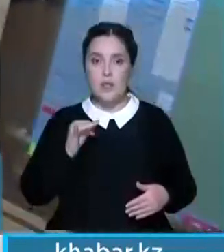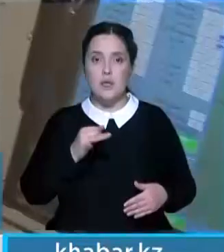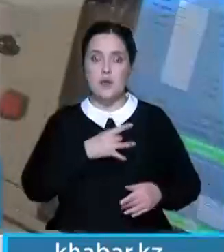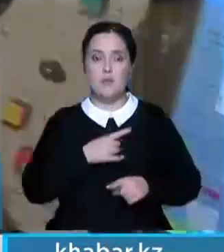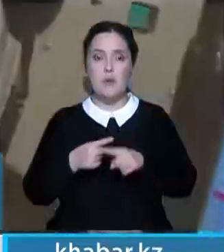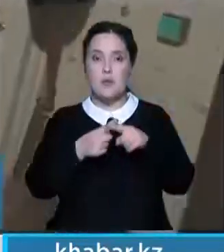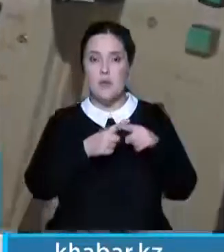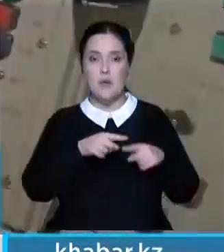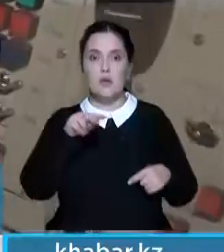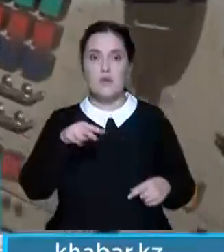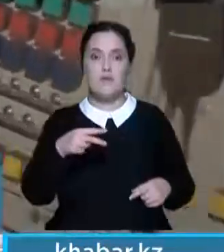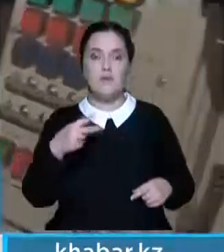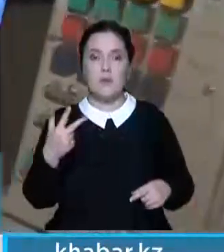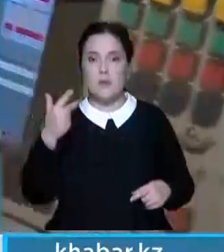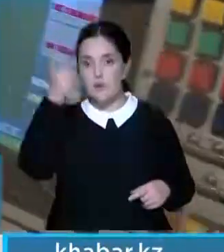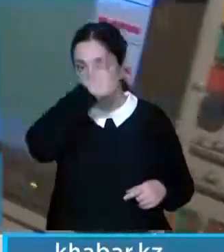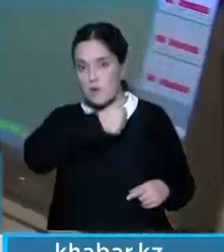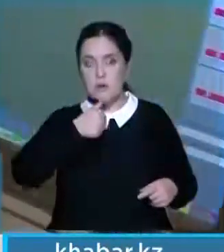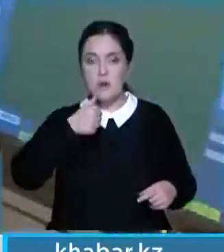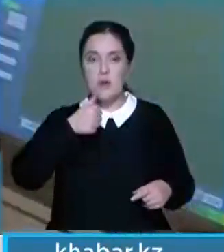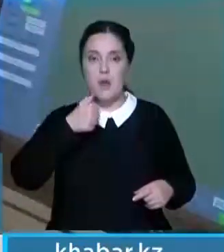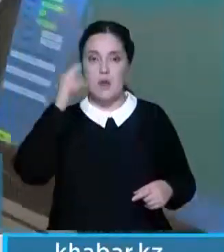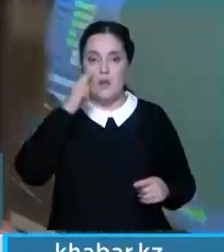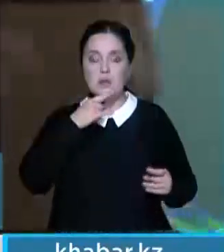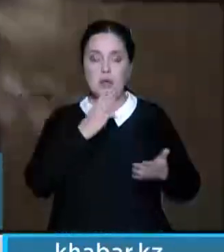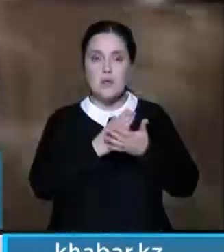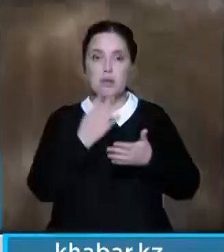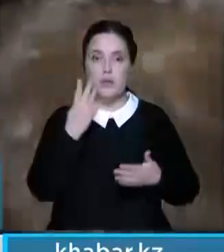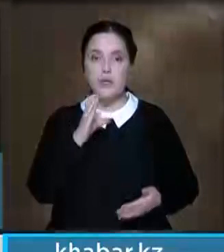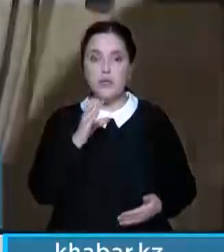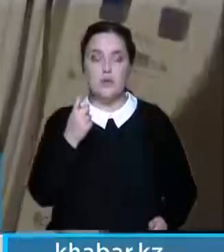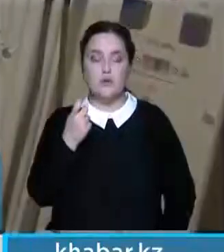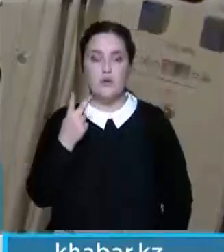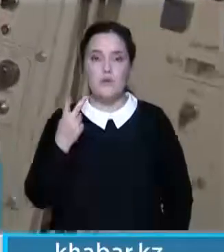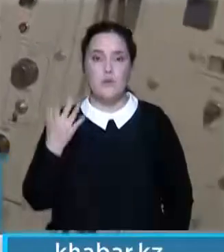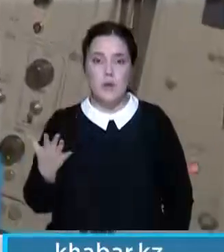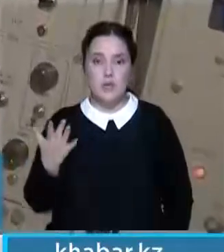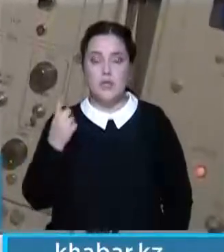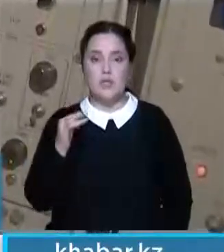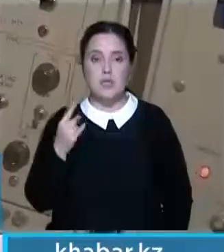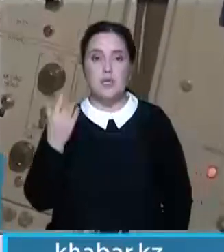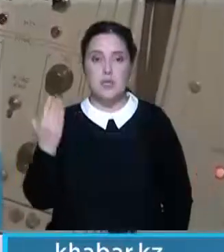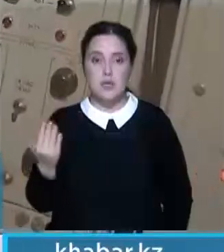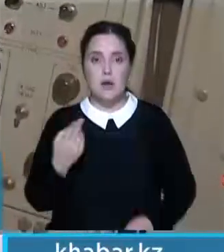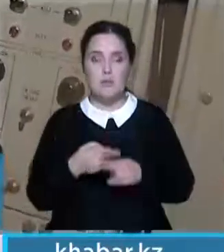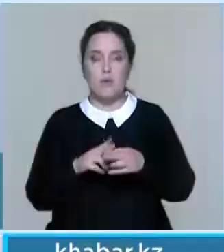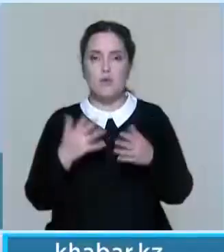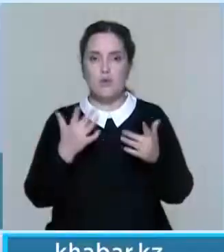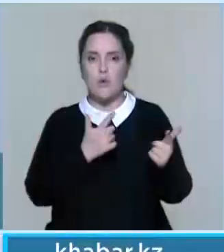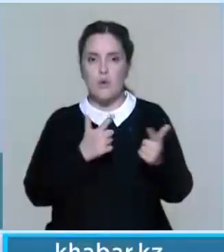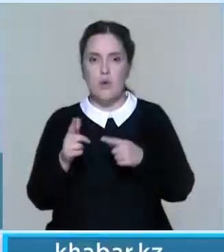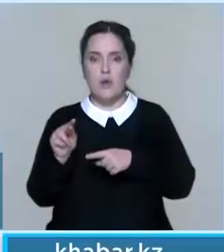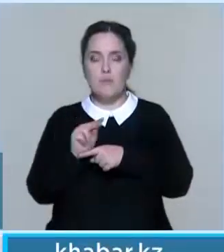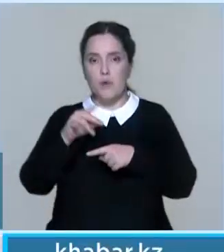состоянию на 2023 год на вооружении в Казахстане стоят 4 комплекса С-125. Один из них прошел глубокую модернизацию на